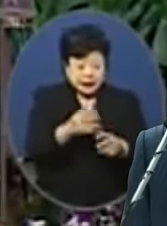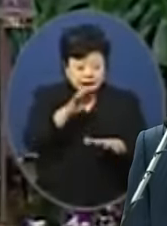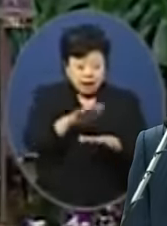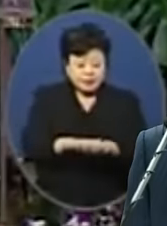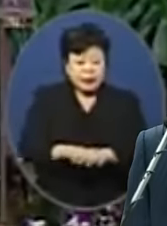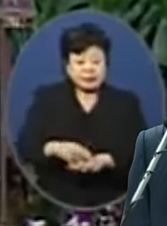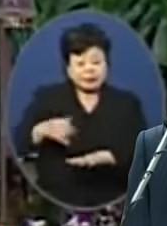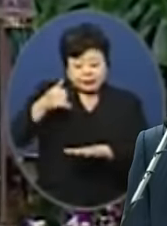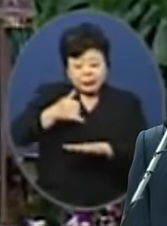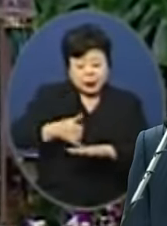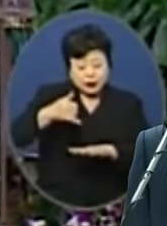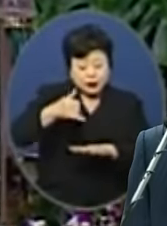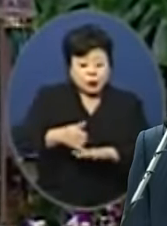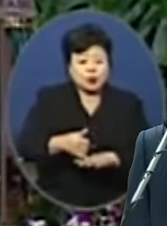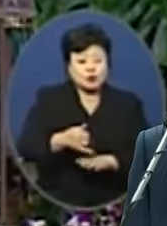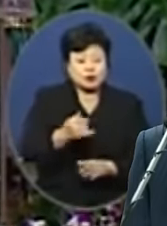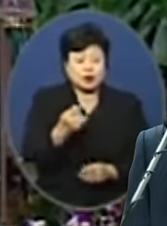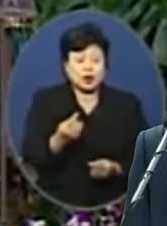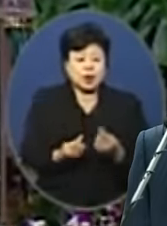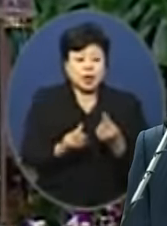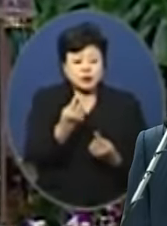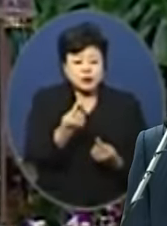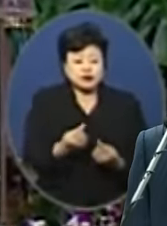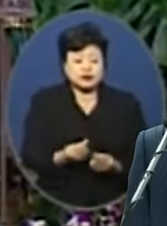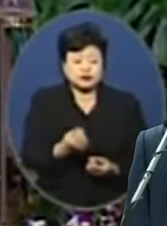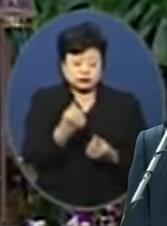밭을 가는 농부의 예를 들어서